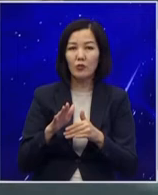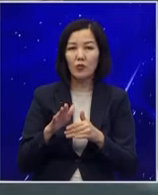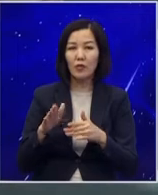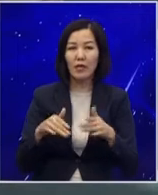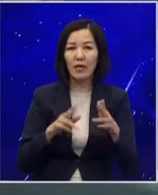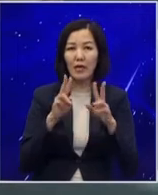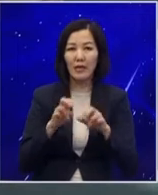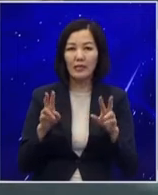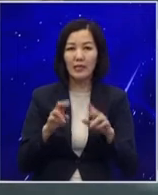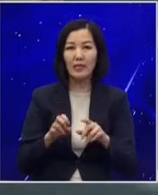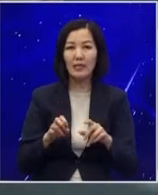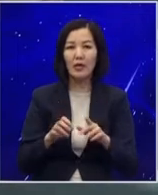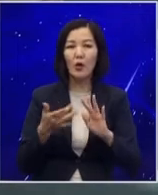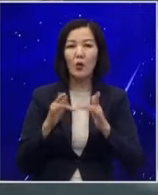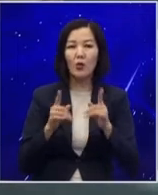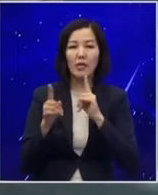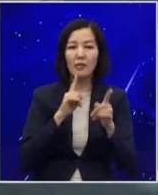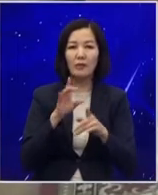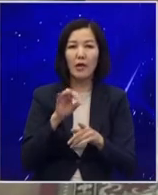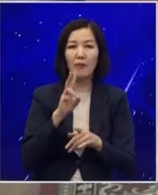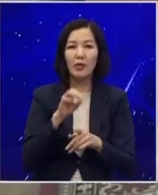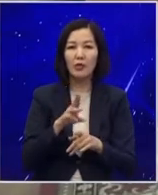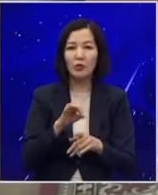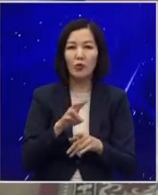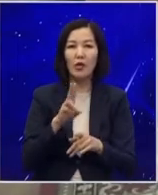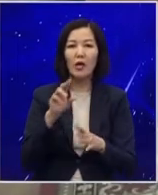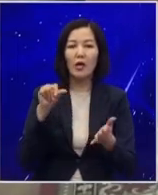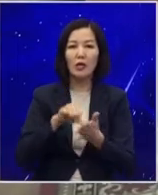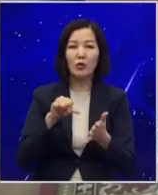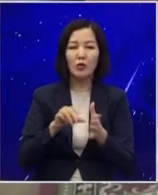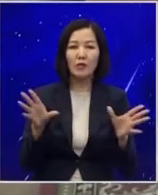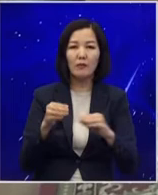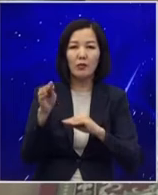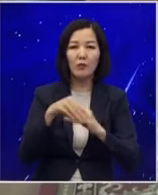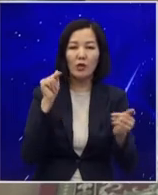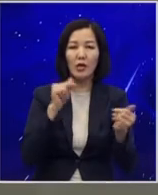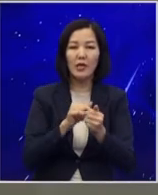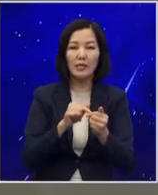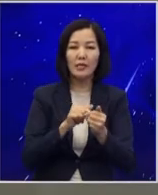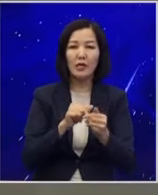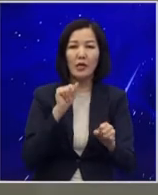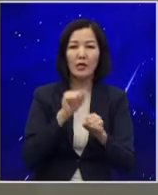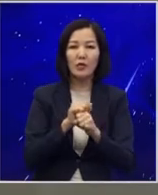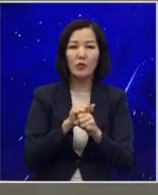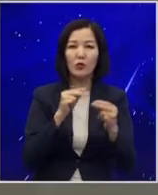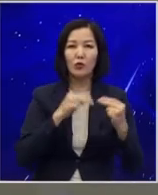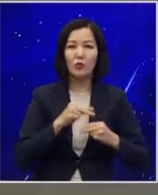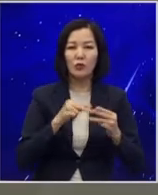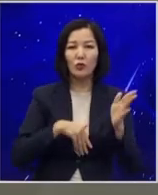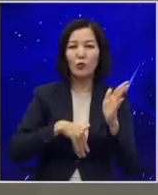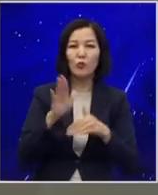жақсарту жолдары қаралды. Онлайн семинарда Аманжол Тоқтарұлы қатысушыларды сыбайлас жемқорлықтың жолын кесудегі